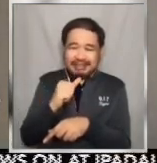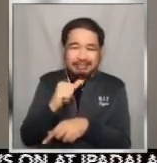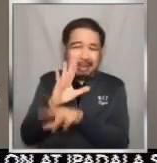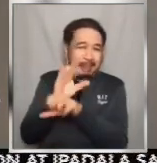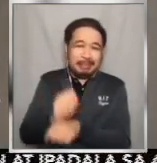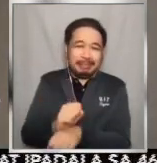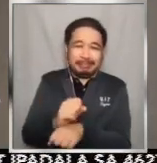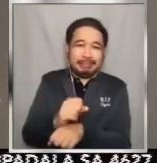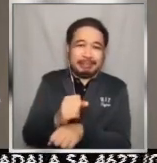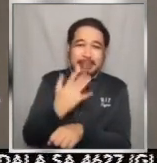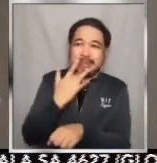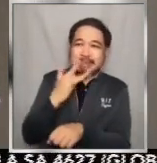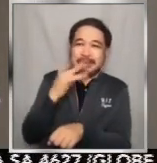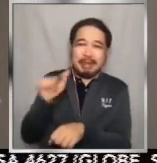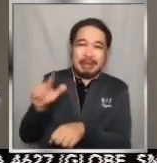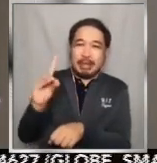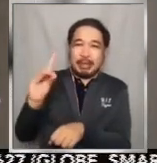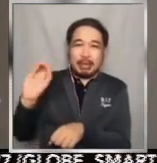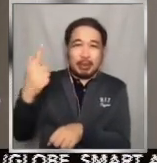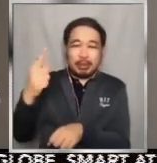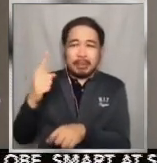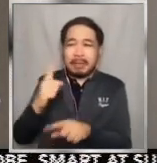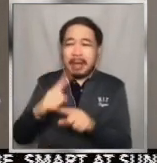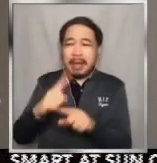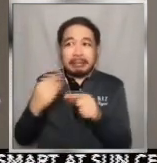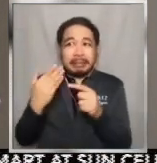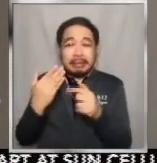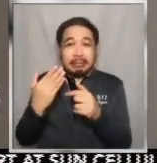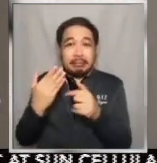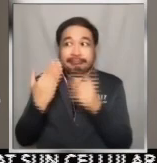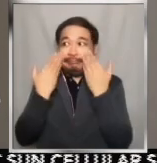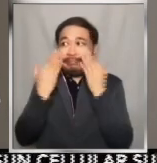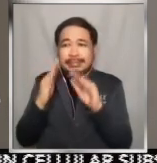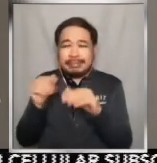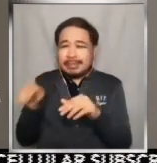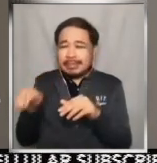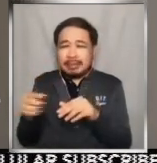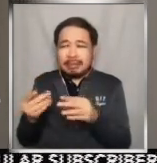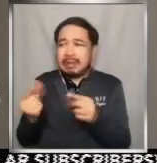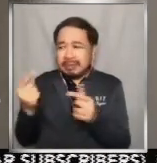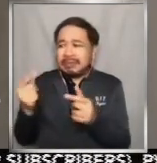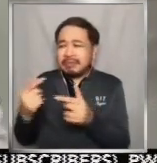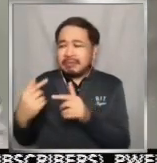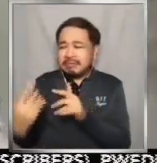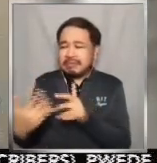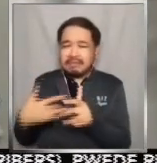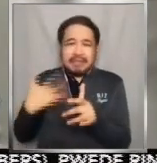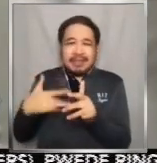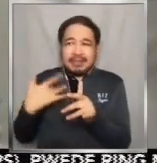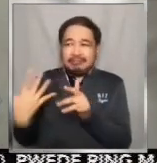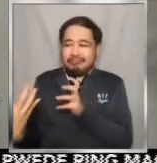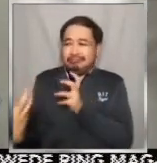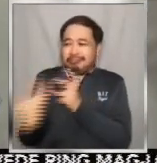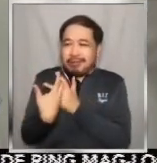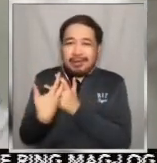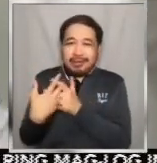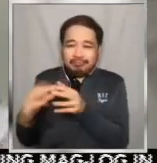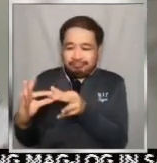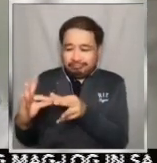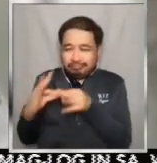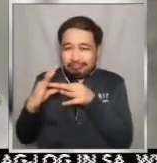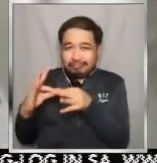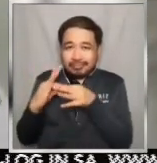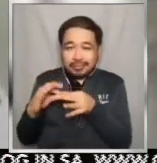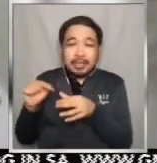Pero hindi ko alam, bigla na lang nagkaroon siya ng special part sa heart ko. Sinusundo niya ako